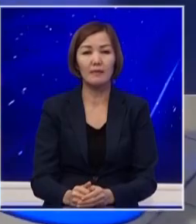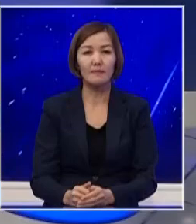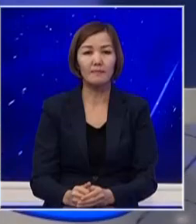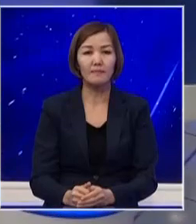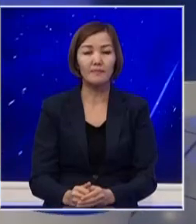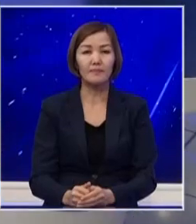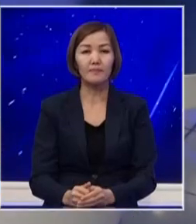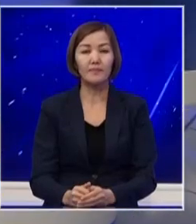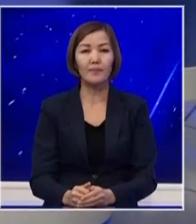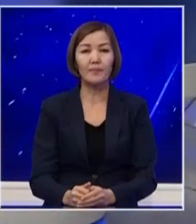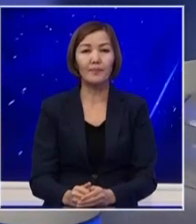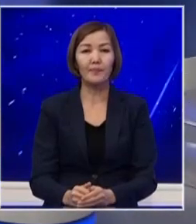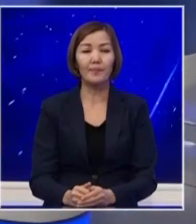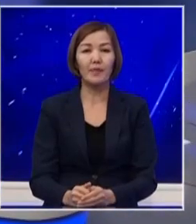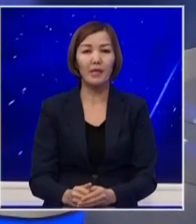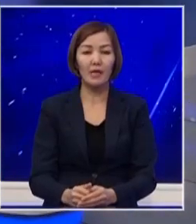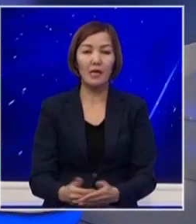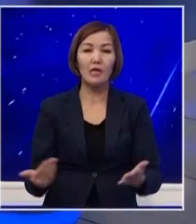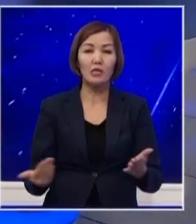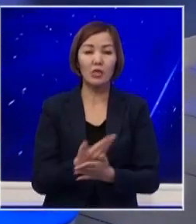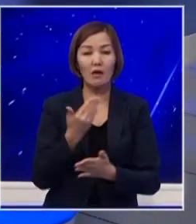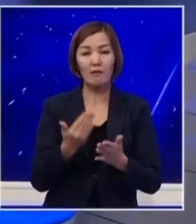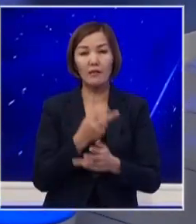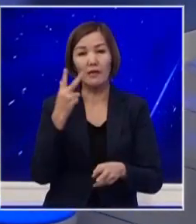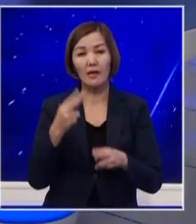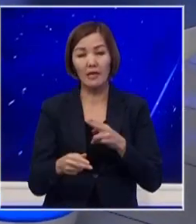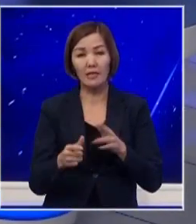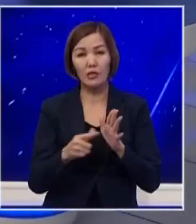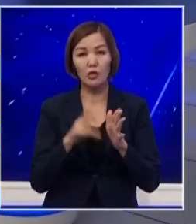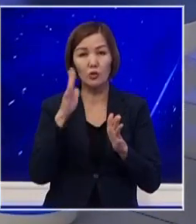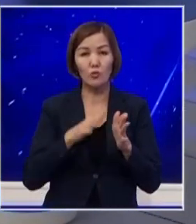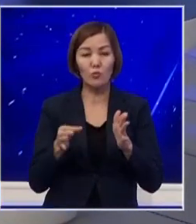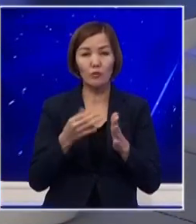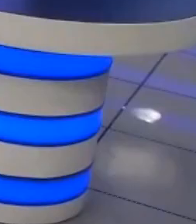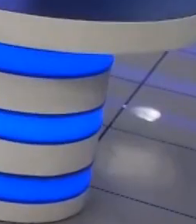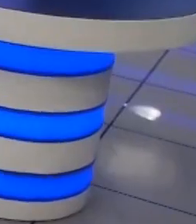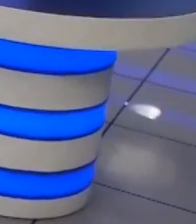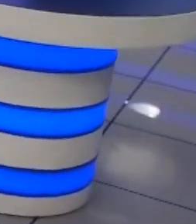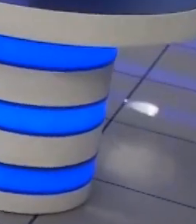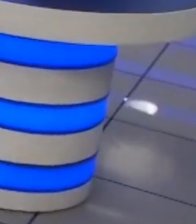Әзірге осы 20-30-да өздеріңізбен қайта жүздесеміз.